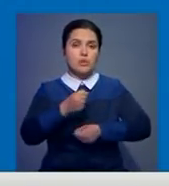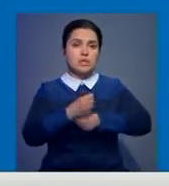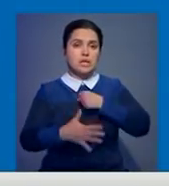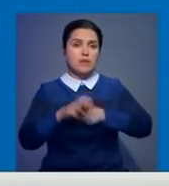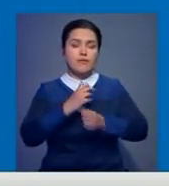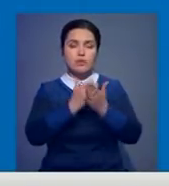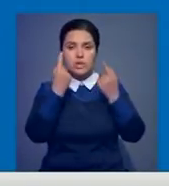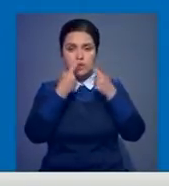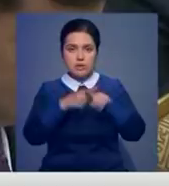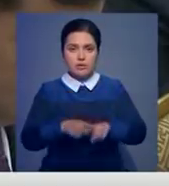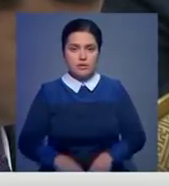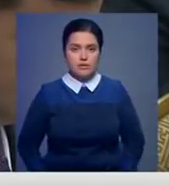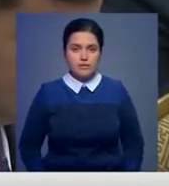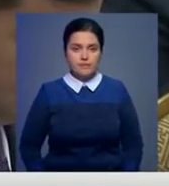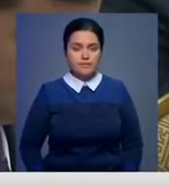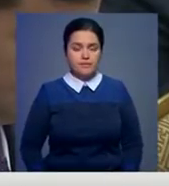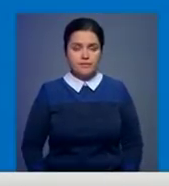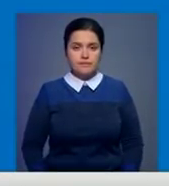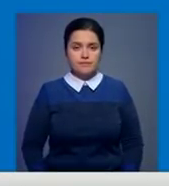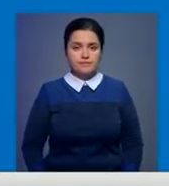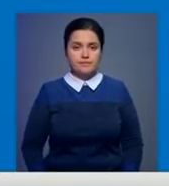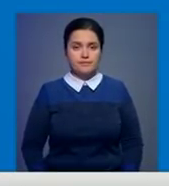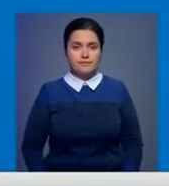центрами медицины высоких технологий.